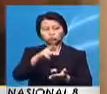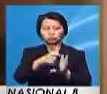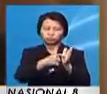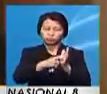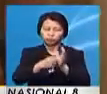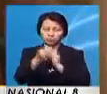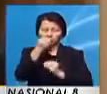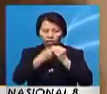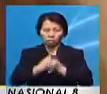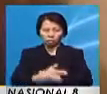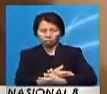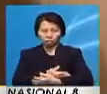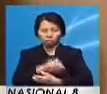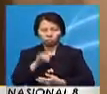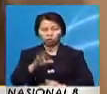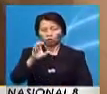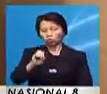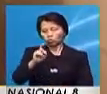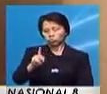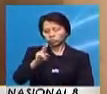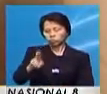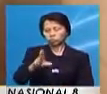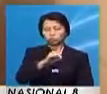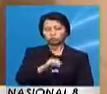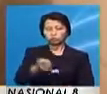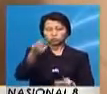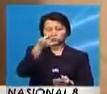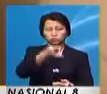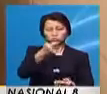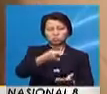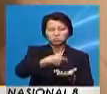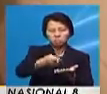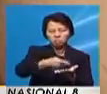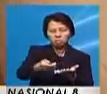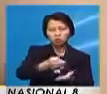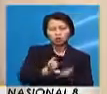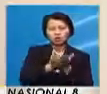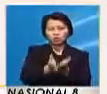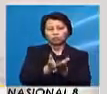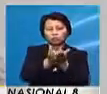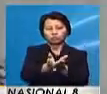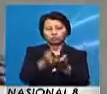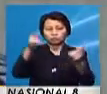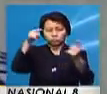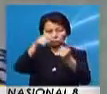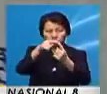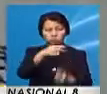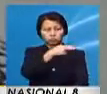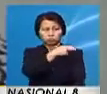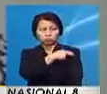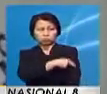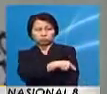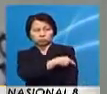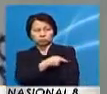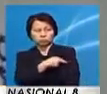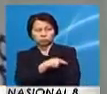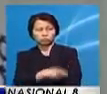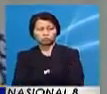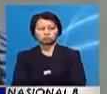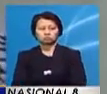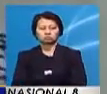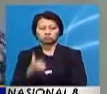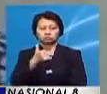keperluan makanan anak-anaknya yang OKU dan tambang teksi serta bot untuk ke hospital. Macam kita masuk uang ni semua kena